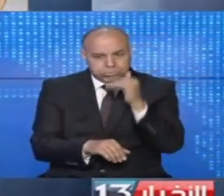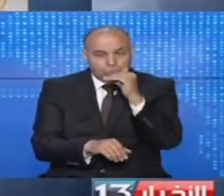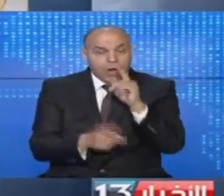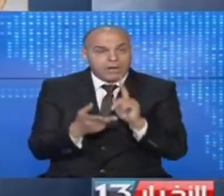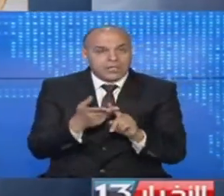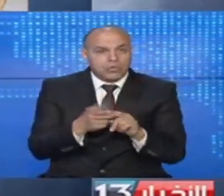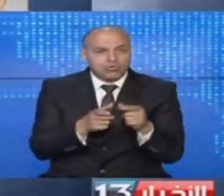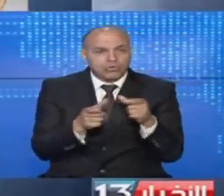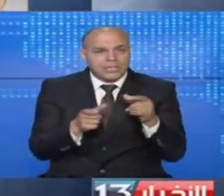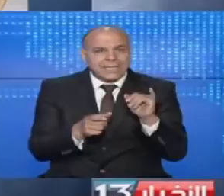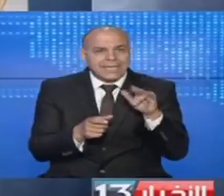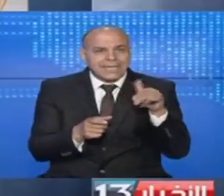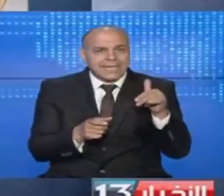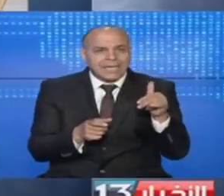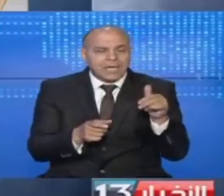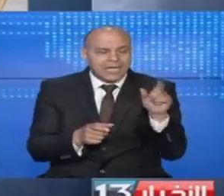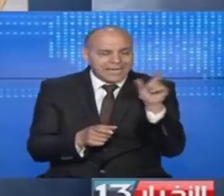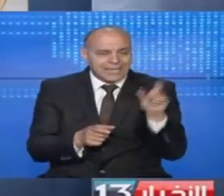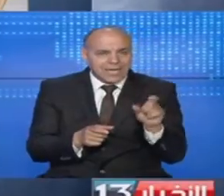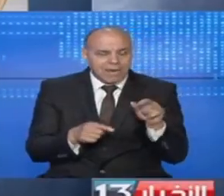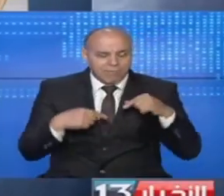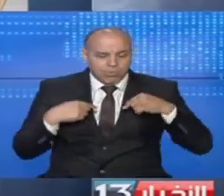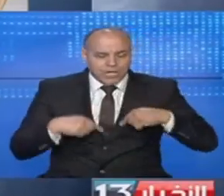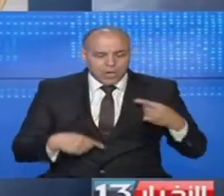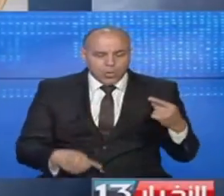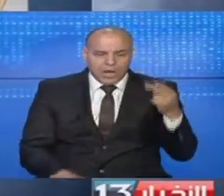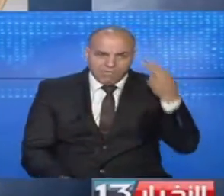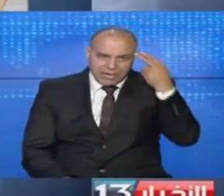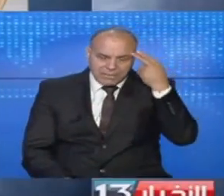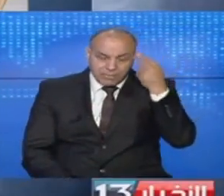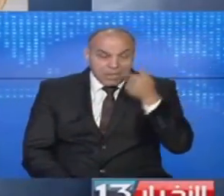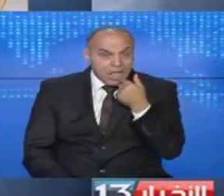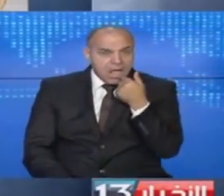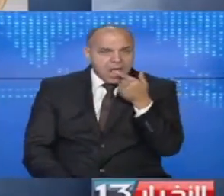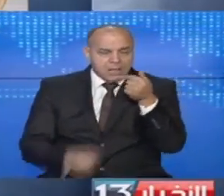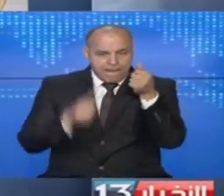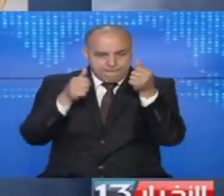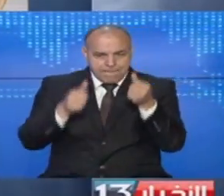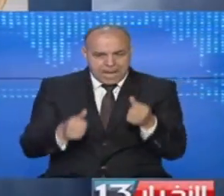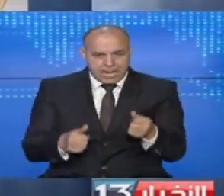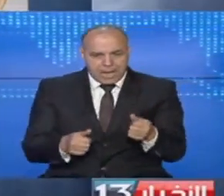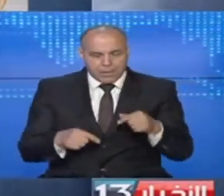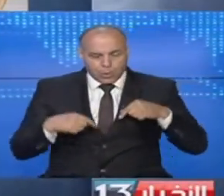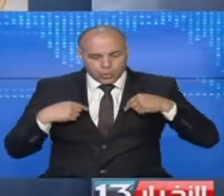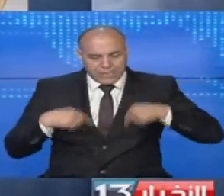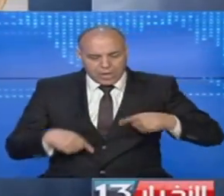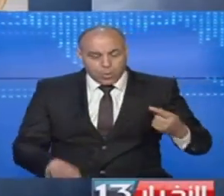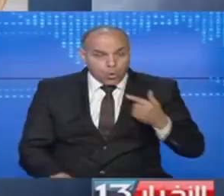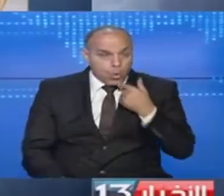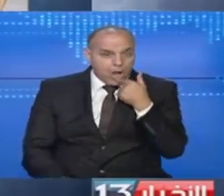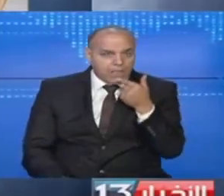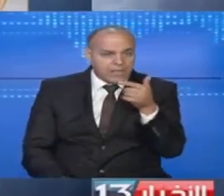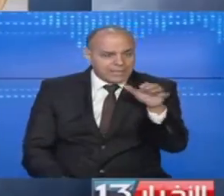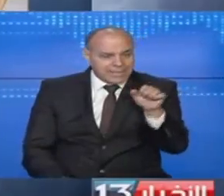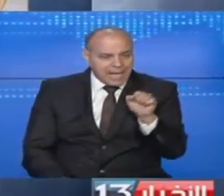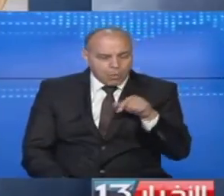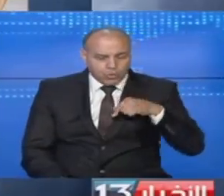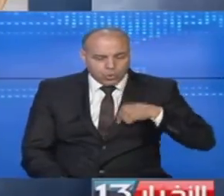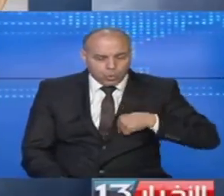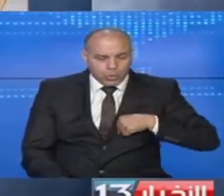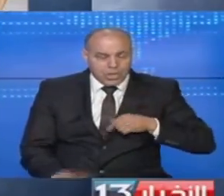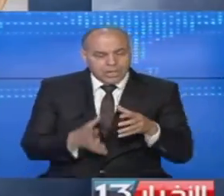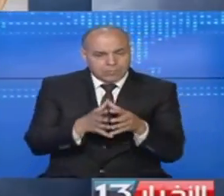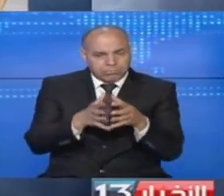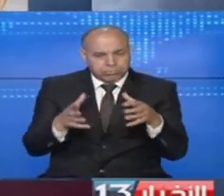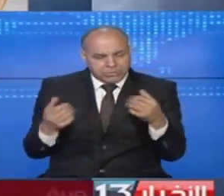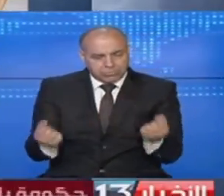المستوى عن شركة إيني الإيطالية بقصر الحكومة بالقصبة. ووفق بلاغ صادر عن رئاسة الحكومة، فقد دعا مشيشي إلى